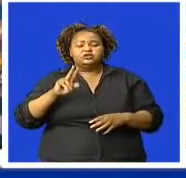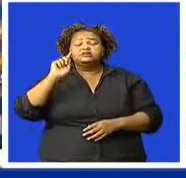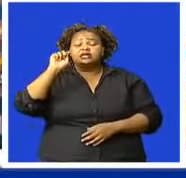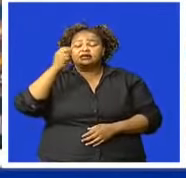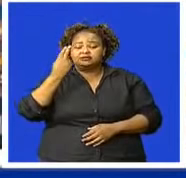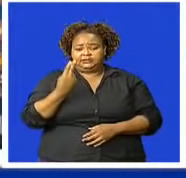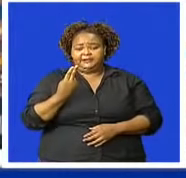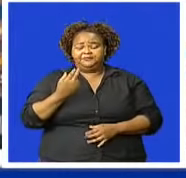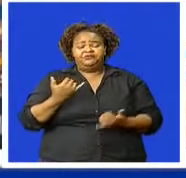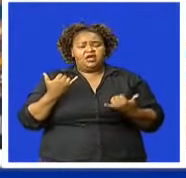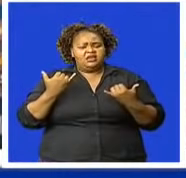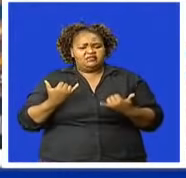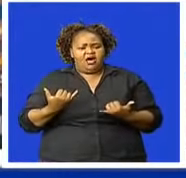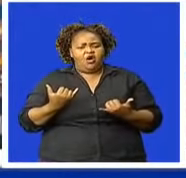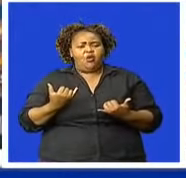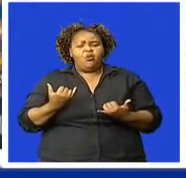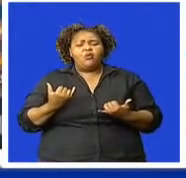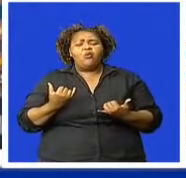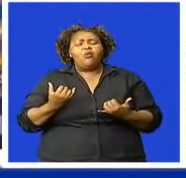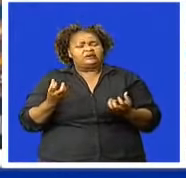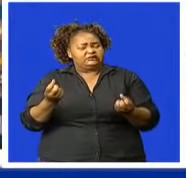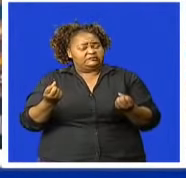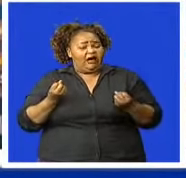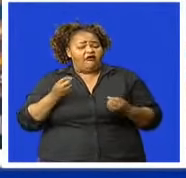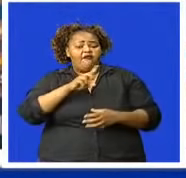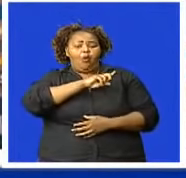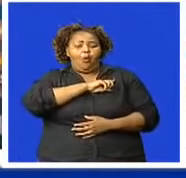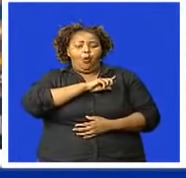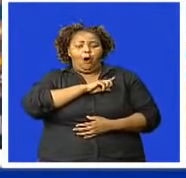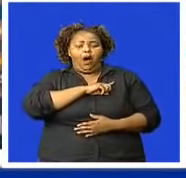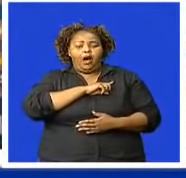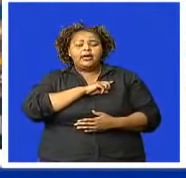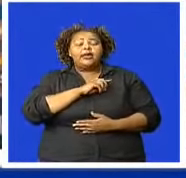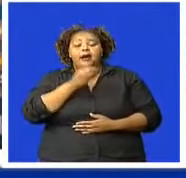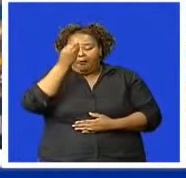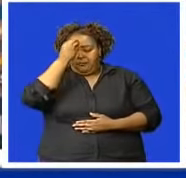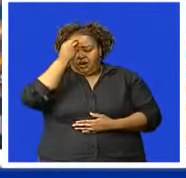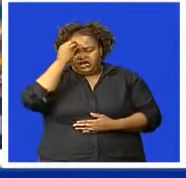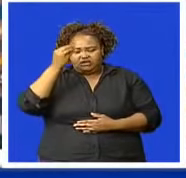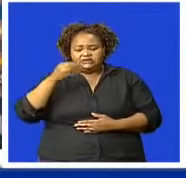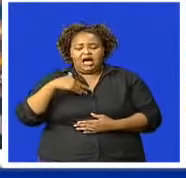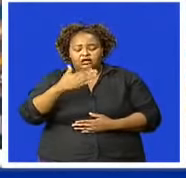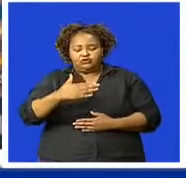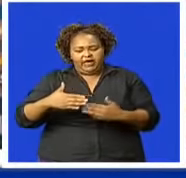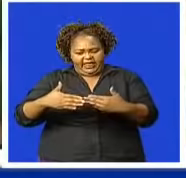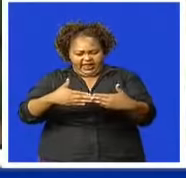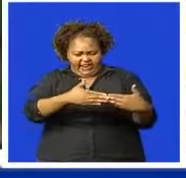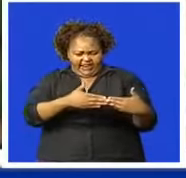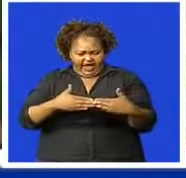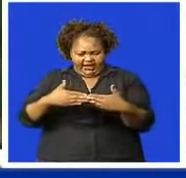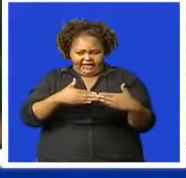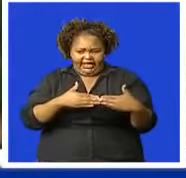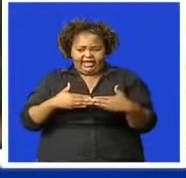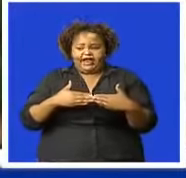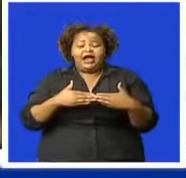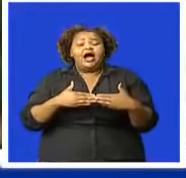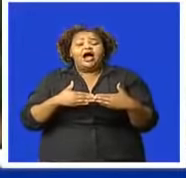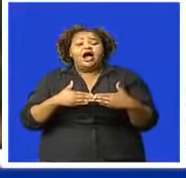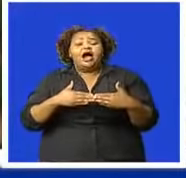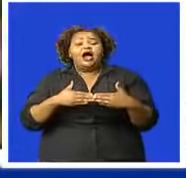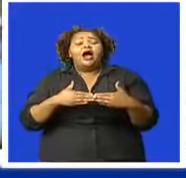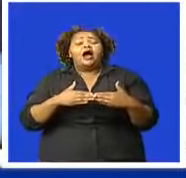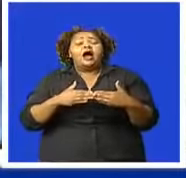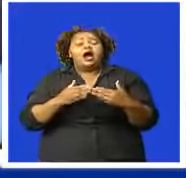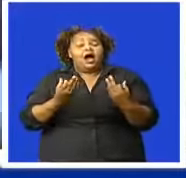nekugadza likhala labo labasolakala ngekuthi baba nesandla kulahlekeni kwalabantwana. Kuthe ngelisondo